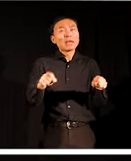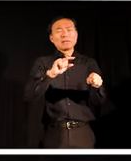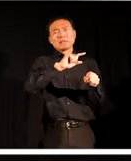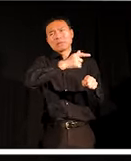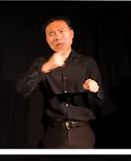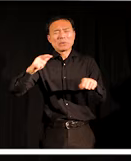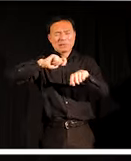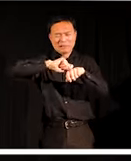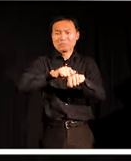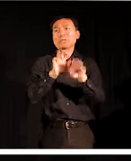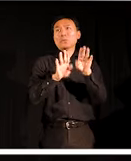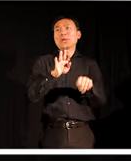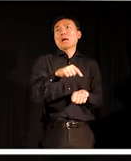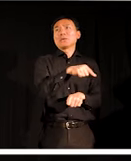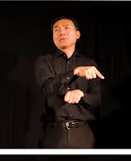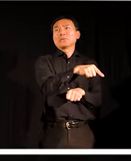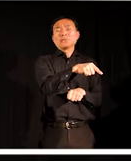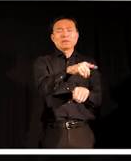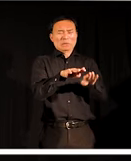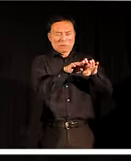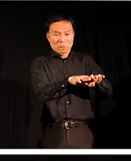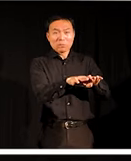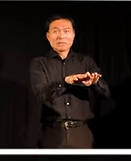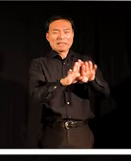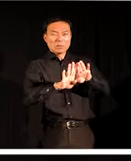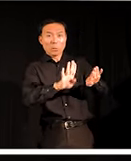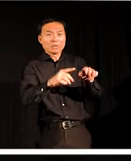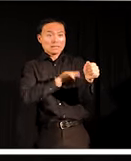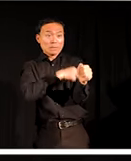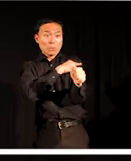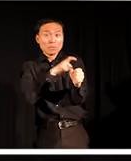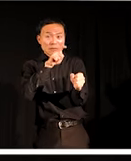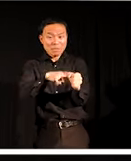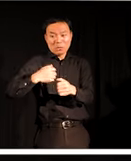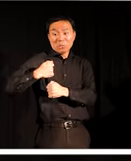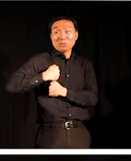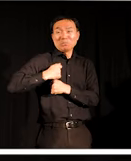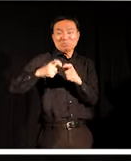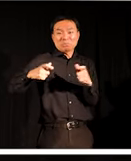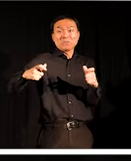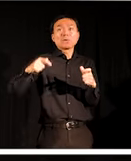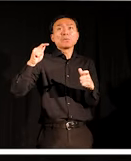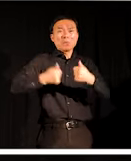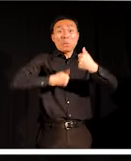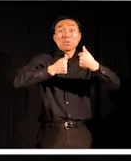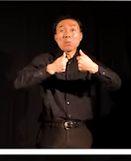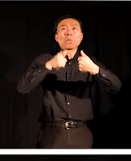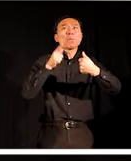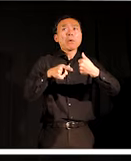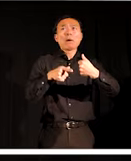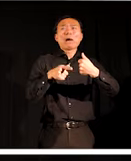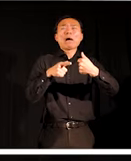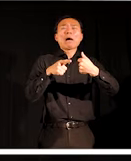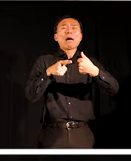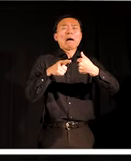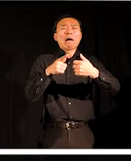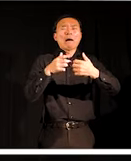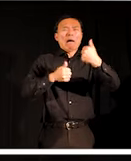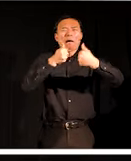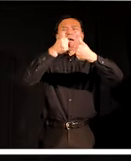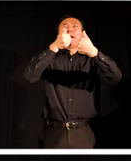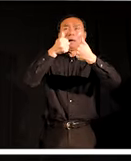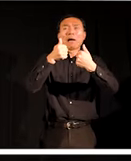けどもま抑止力をですねえのための軍into競争は一歩間違えると本当に取り返しの